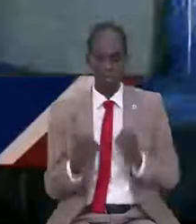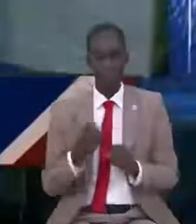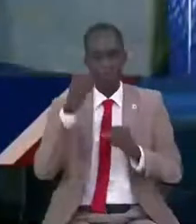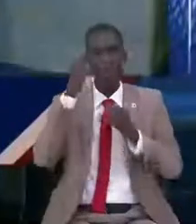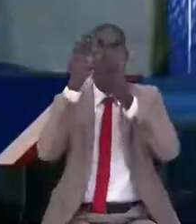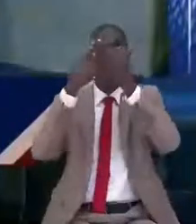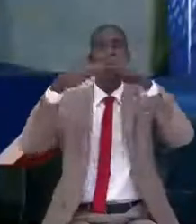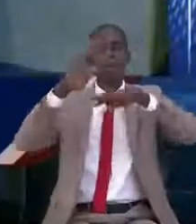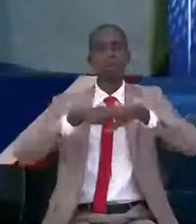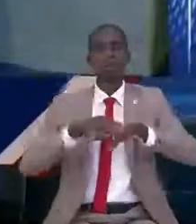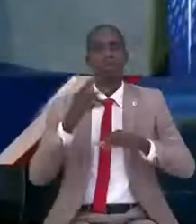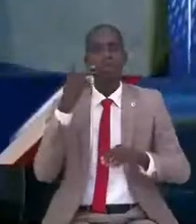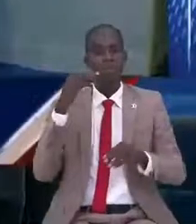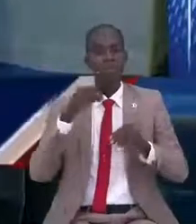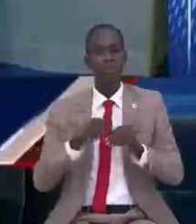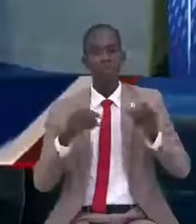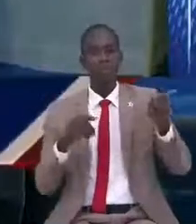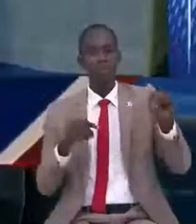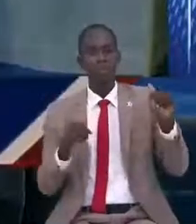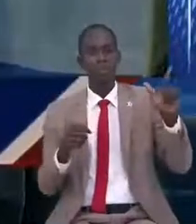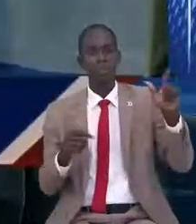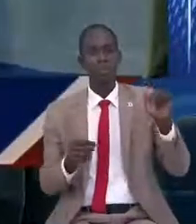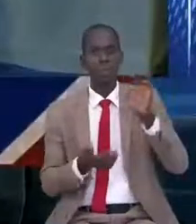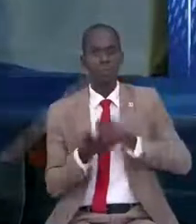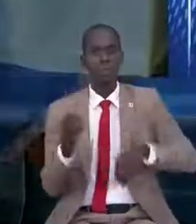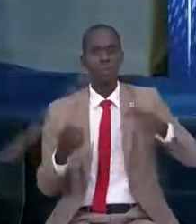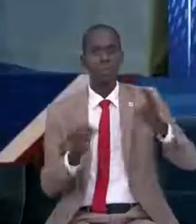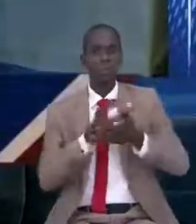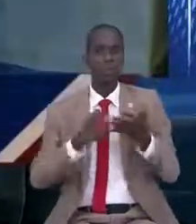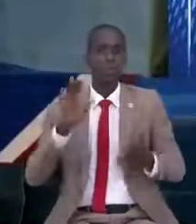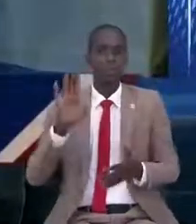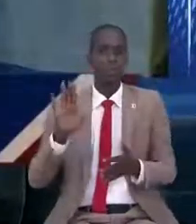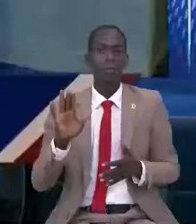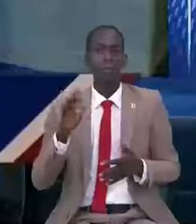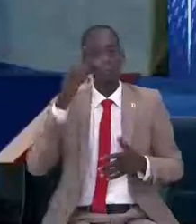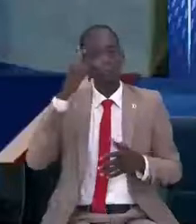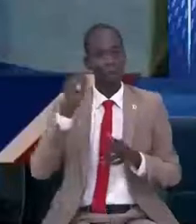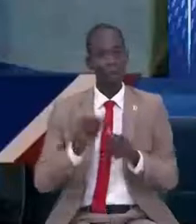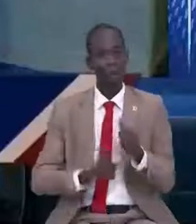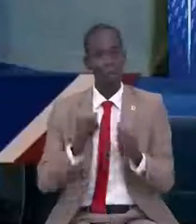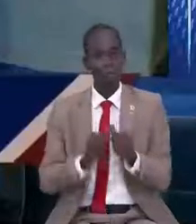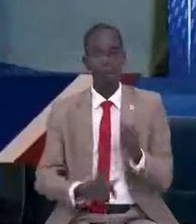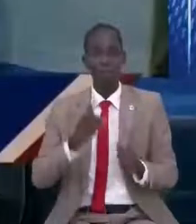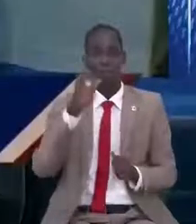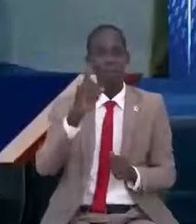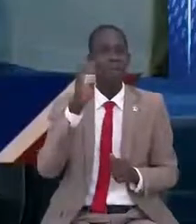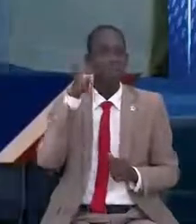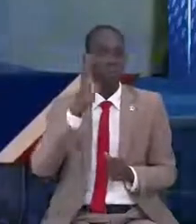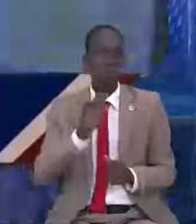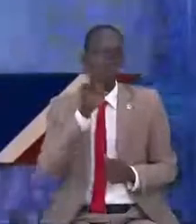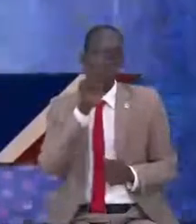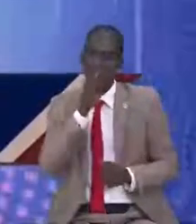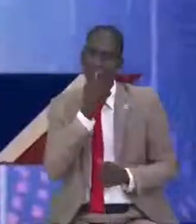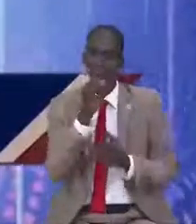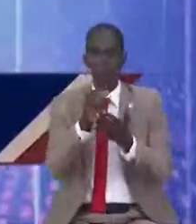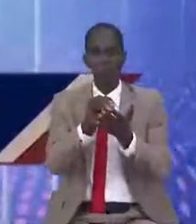ciel. Galates 6, verset 5. Car chacun portera